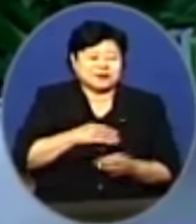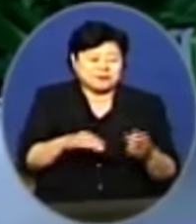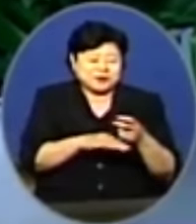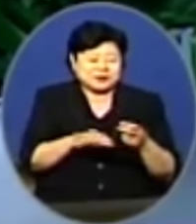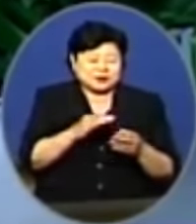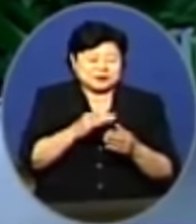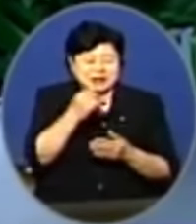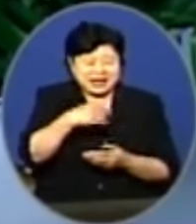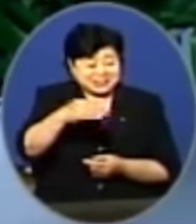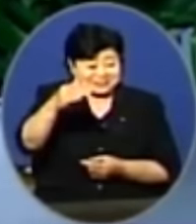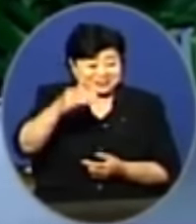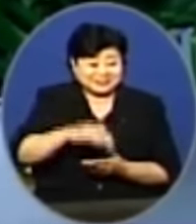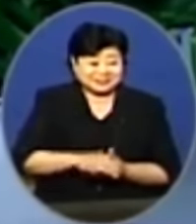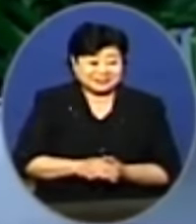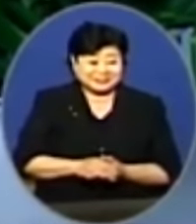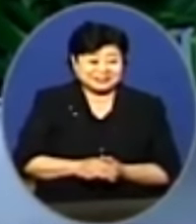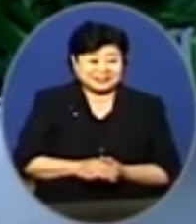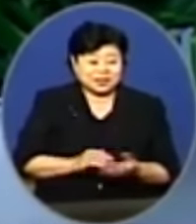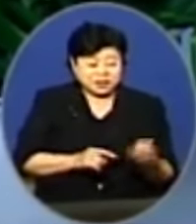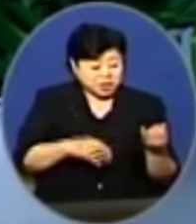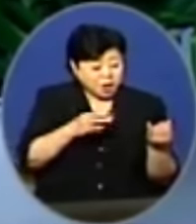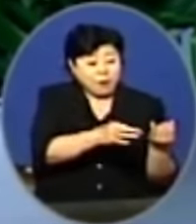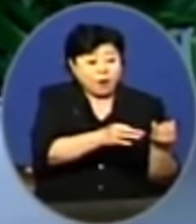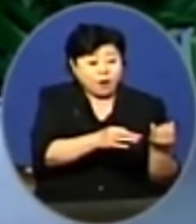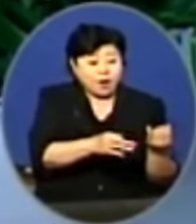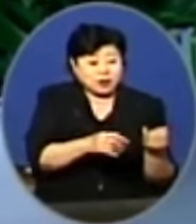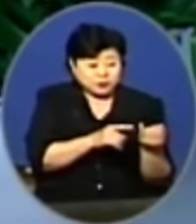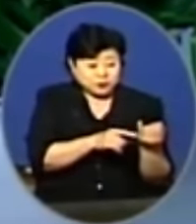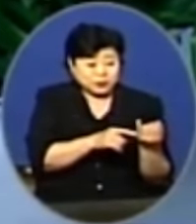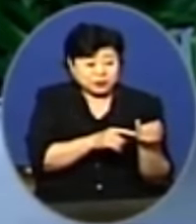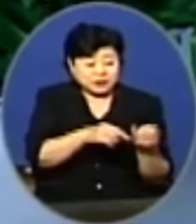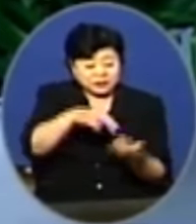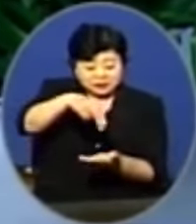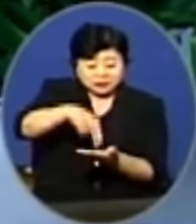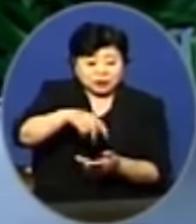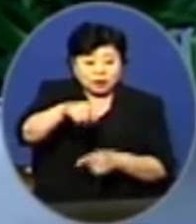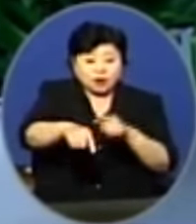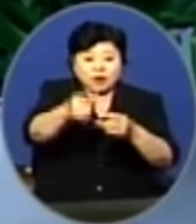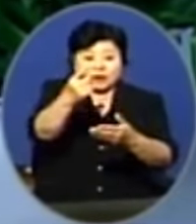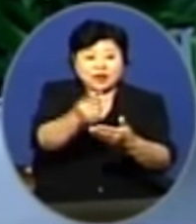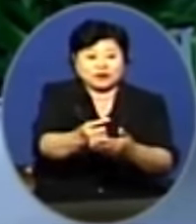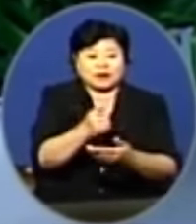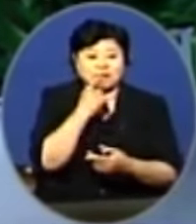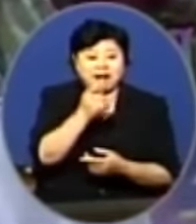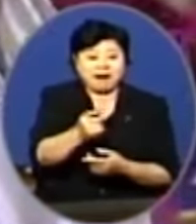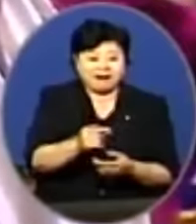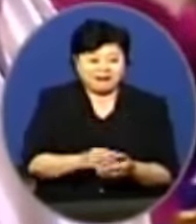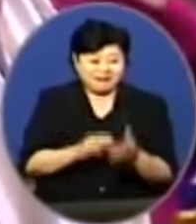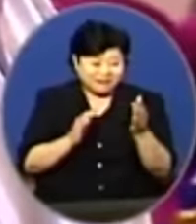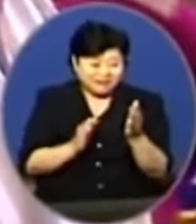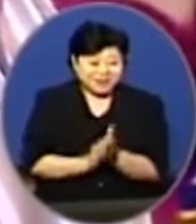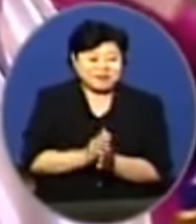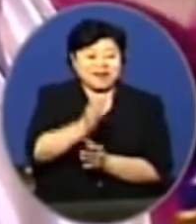집에 들어와서 여보 하고 들어오니까 부인이 서서 걸어나오더랍니다.